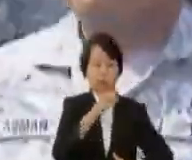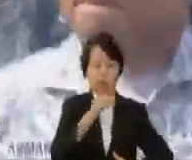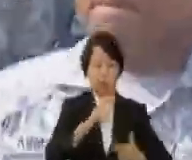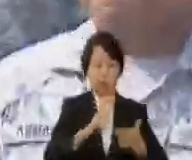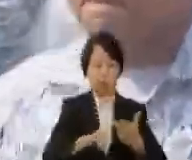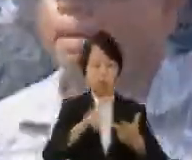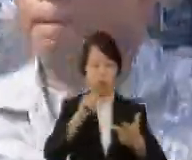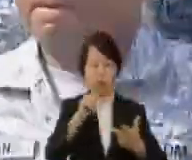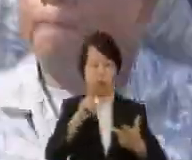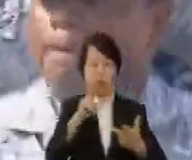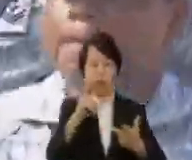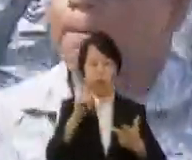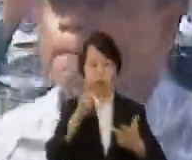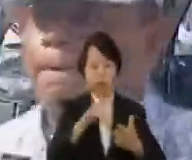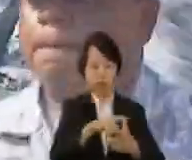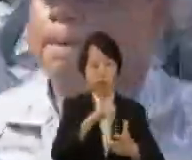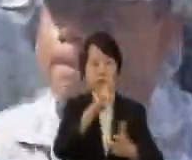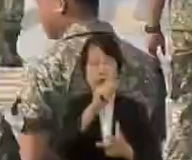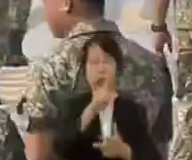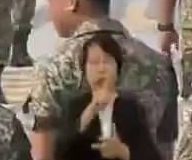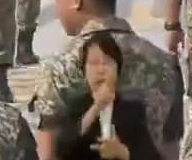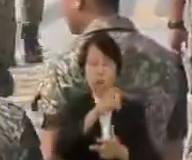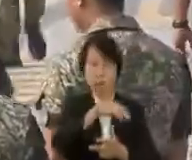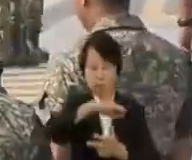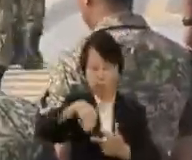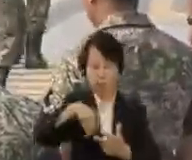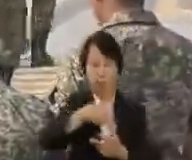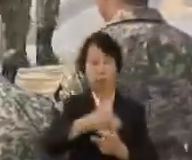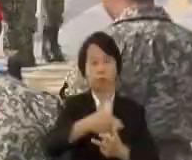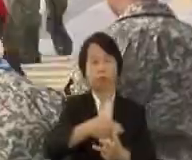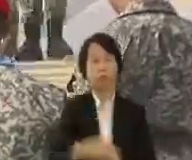Tentera Udara Diraja Malaysia.